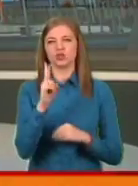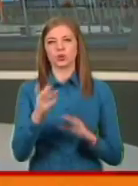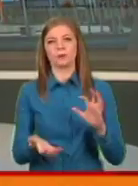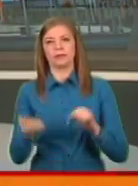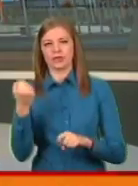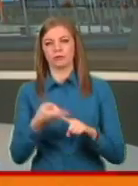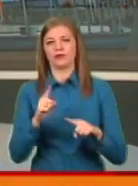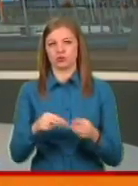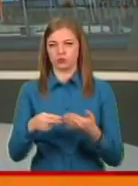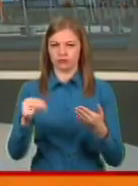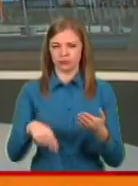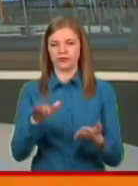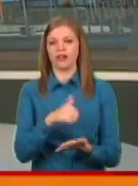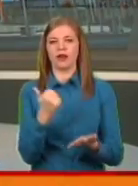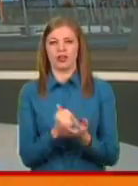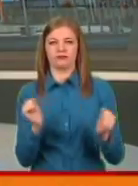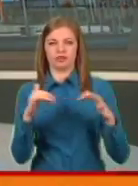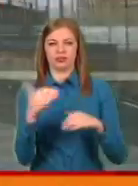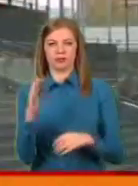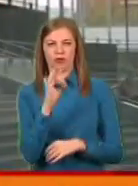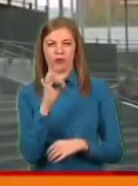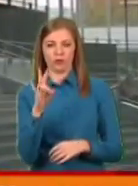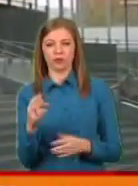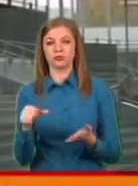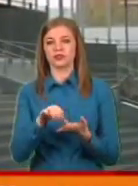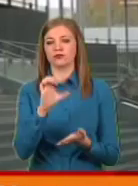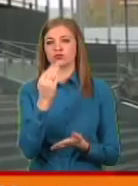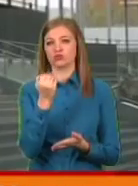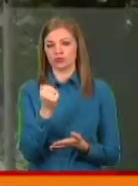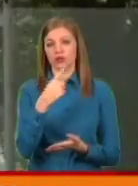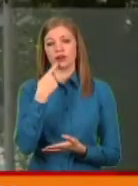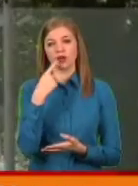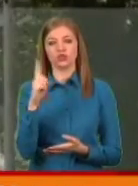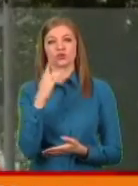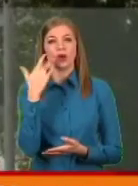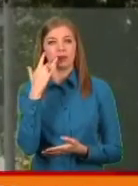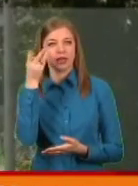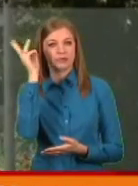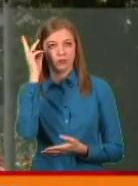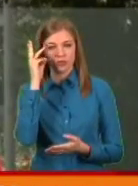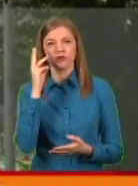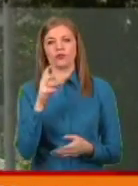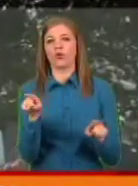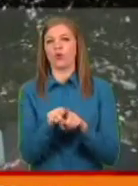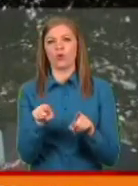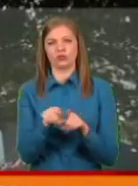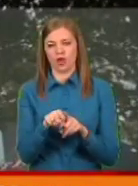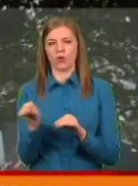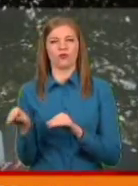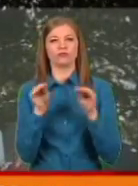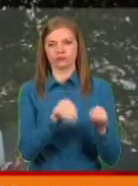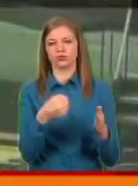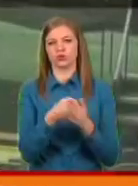підтримав цю резолюцію Генасамблеї ООН. Представниця США в ООН Нікі Гейлі каже, американське посольство однаково перенесуть